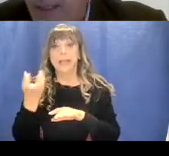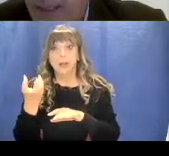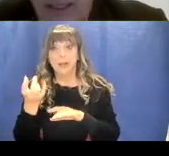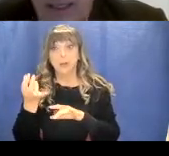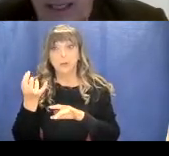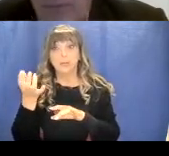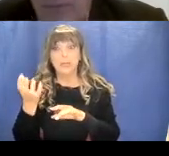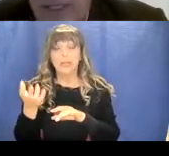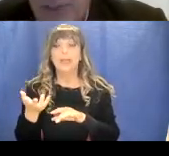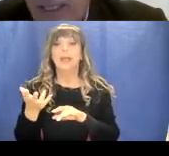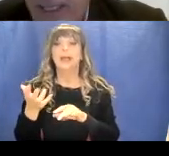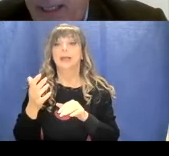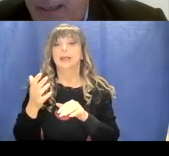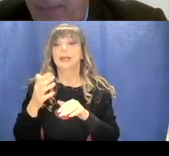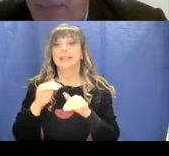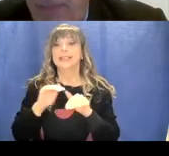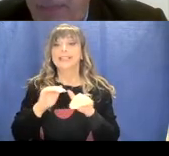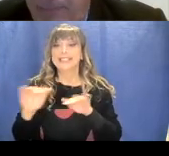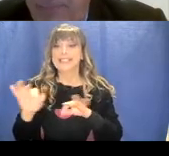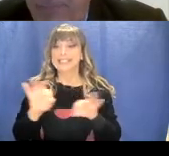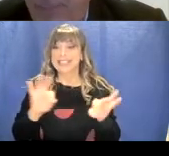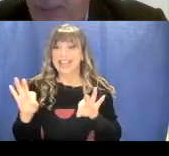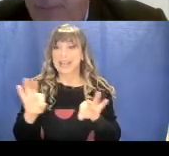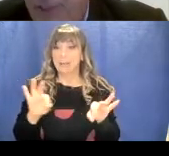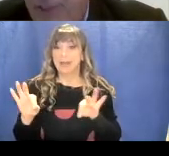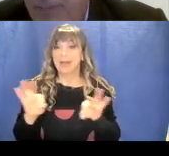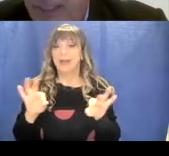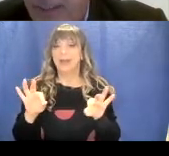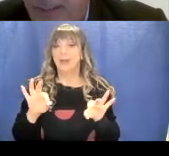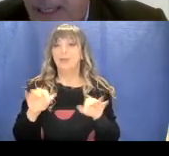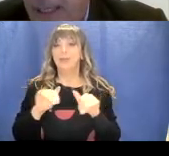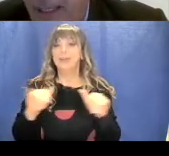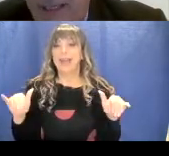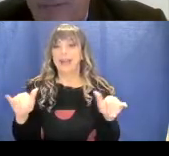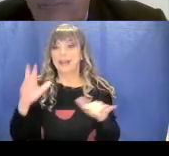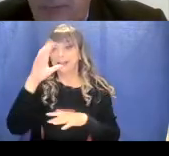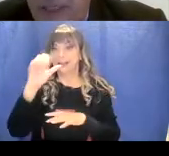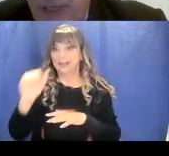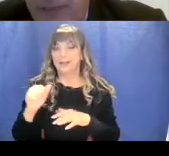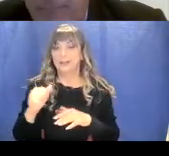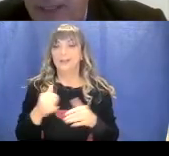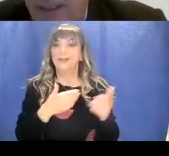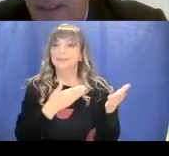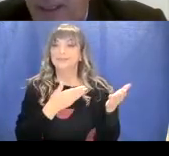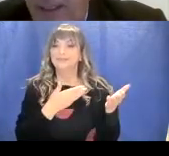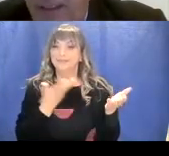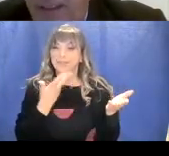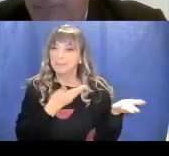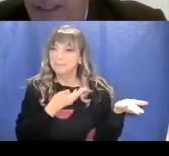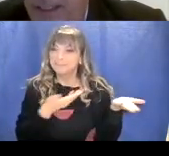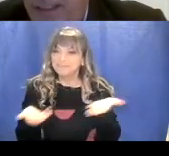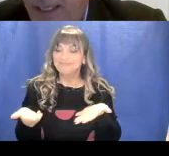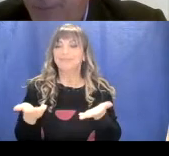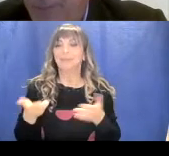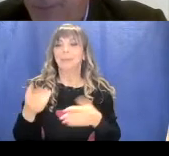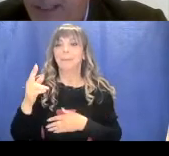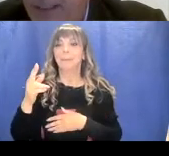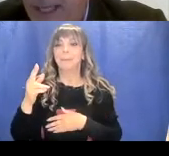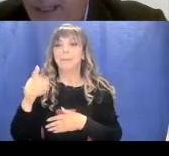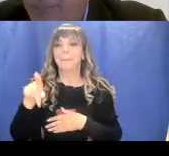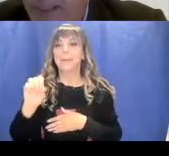è un piacere e un piacere presentare a una gemini che vedete